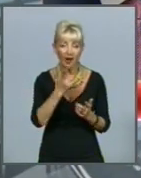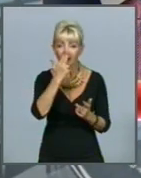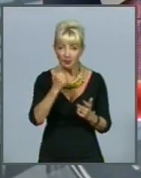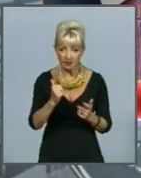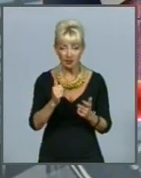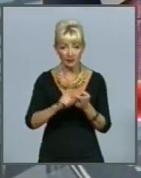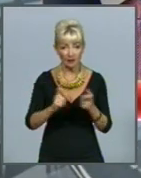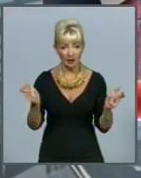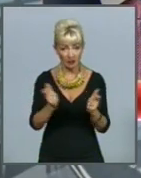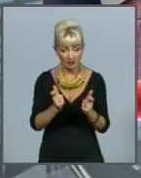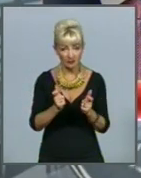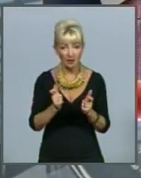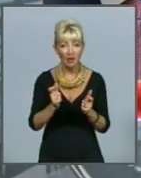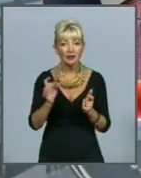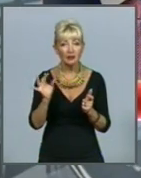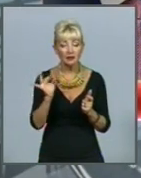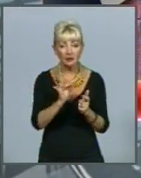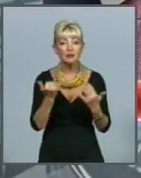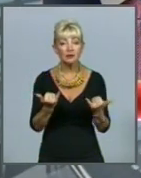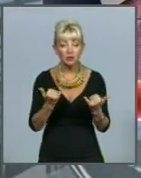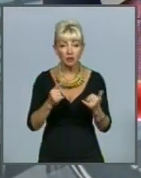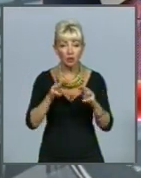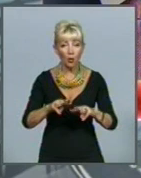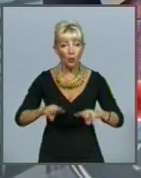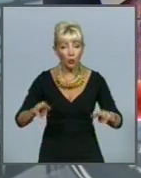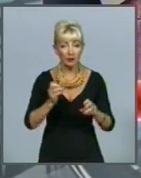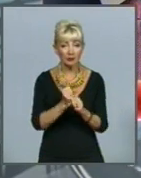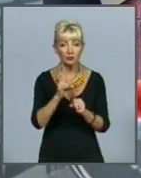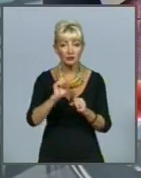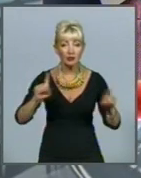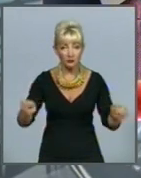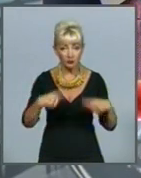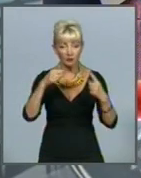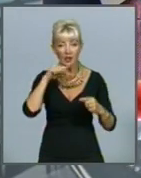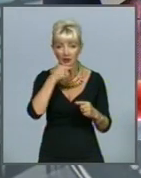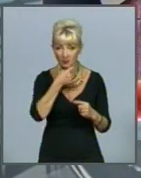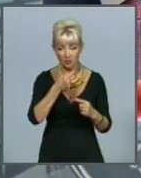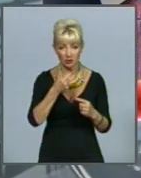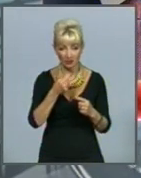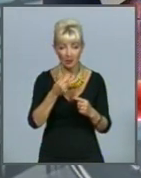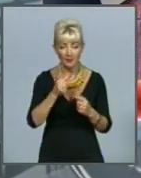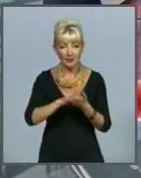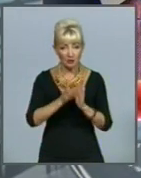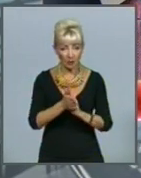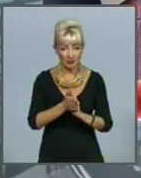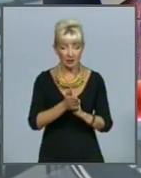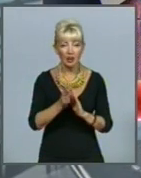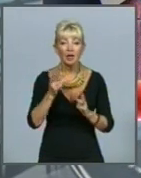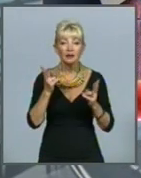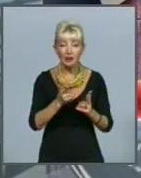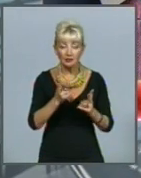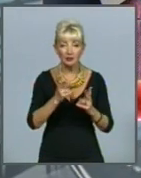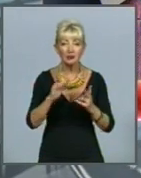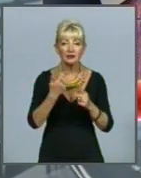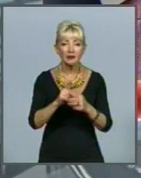захворювання. Зараз же уряд працює над системним відновленням економічної активності. Зокрема, над надпрацюванням довгострокової стратегії